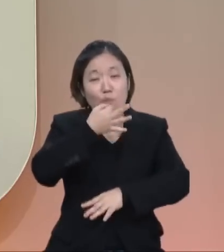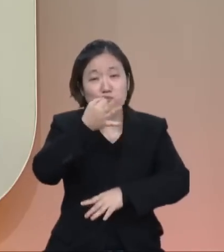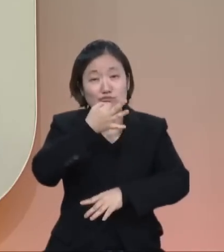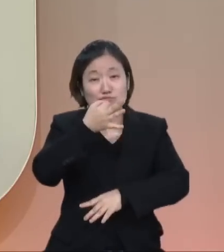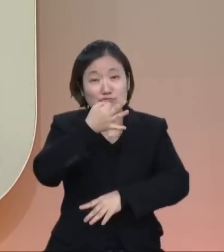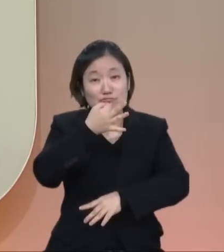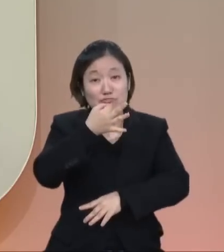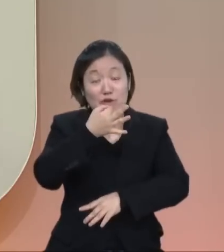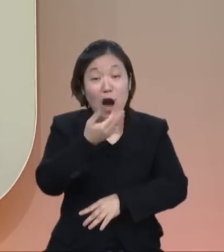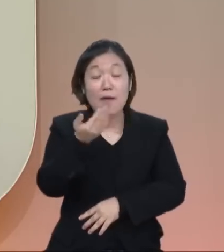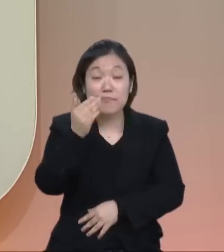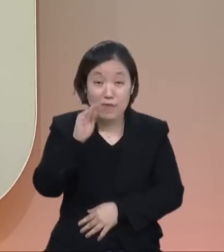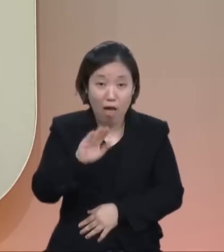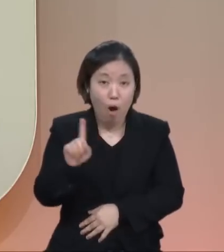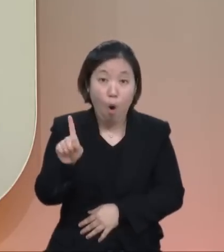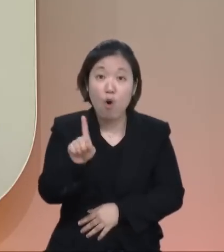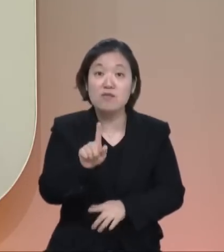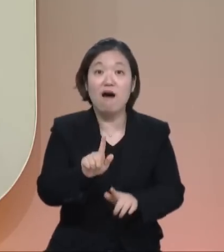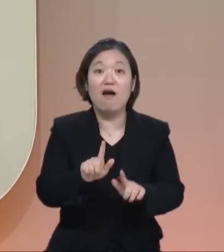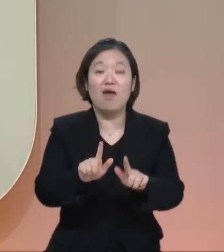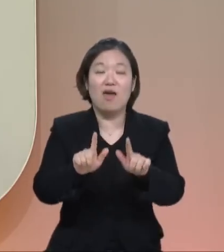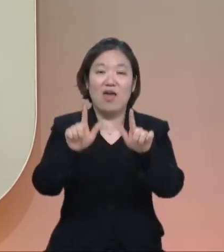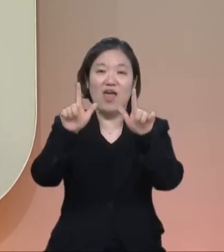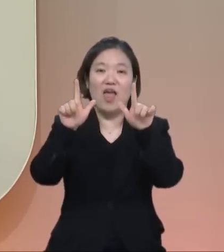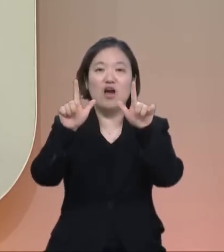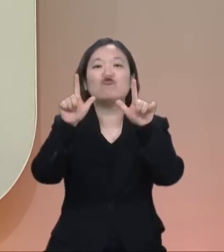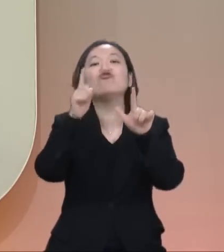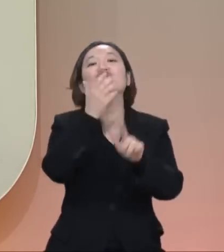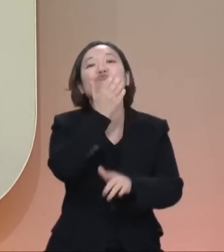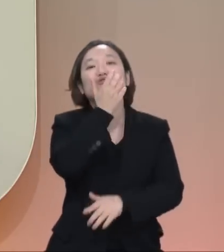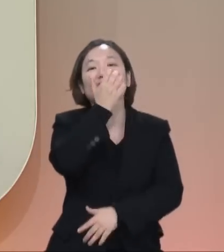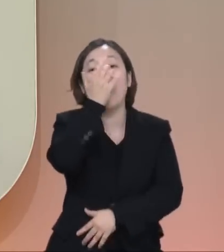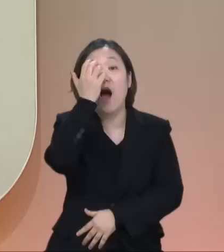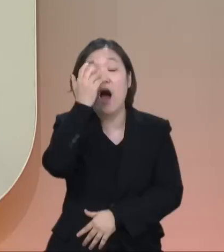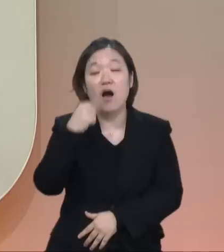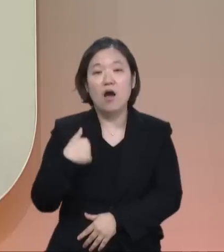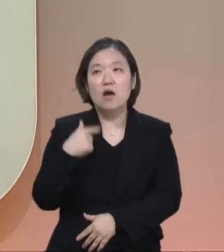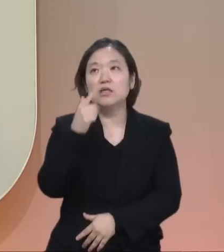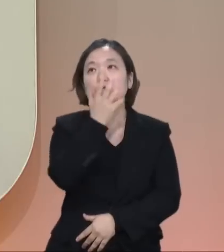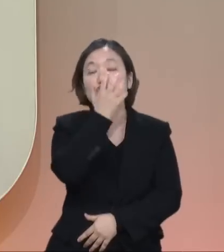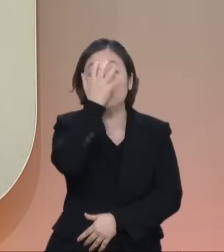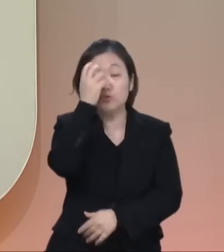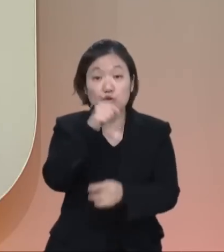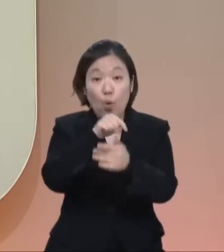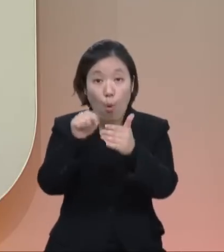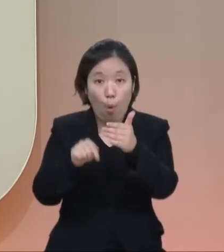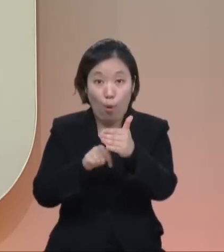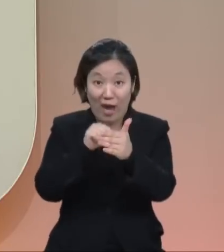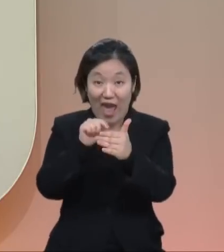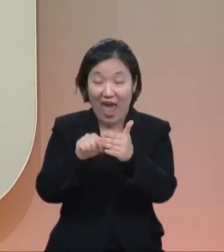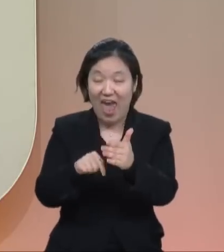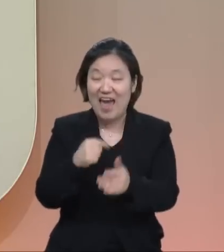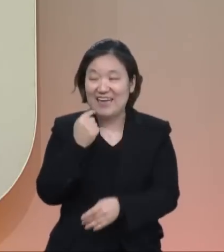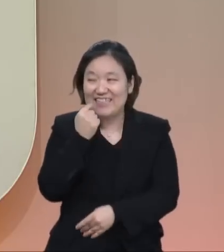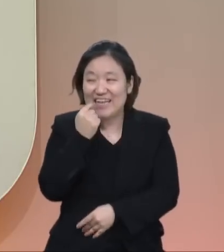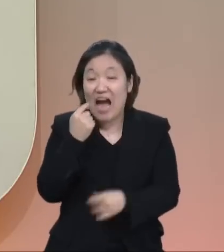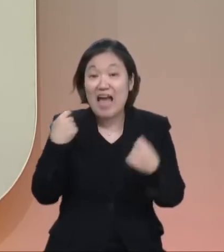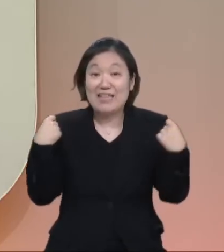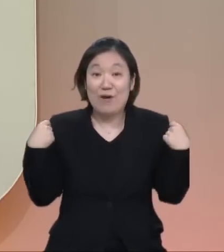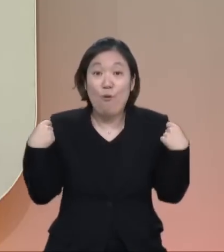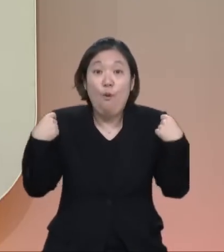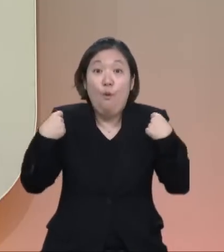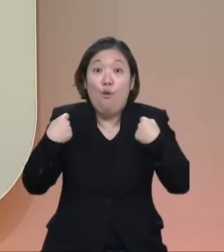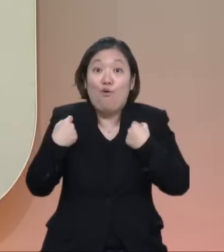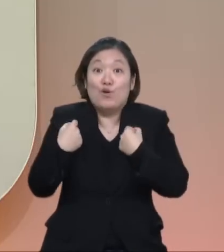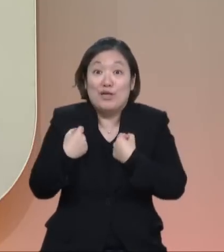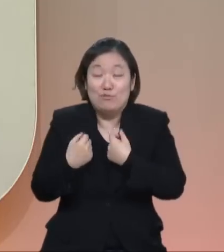어느 날 며칠이 지난 뒤에 꿈을 꿨는데 꿈에 하얀색 옷을 입은